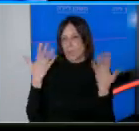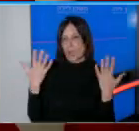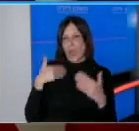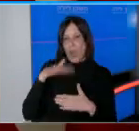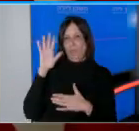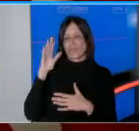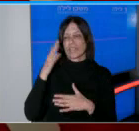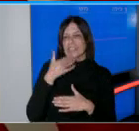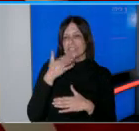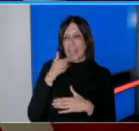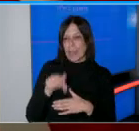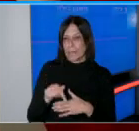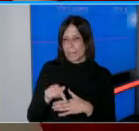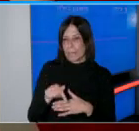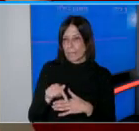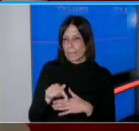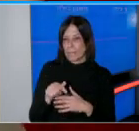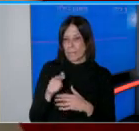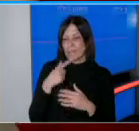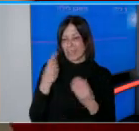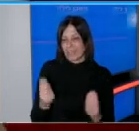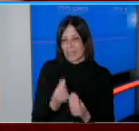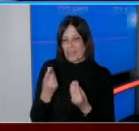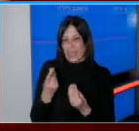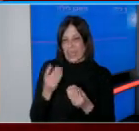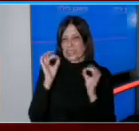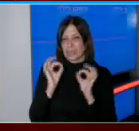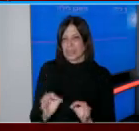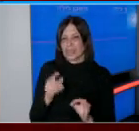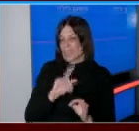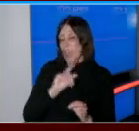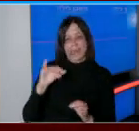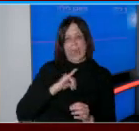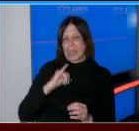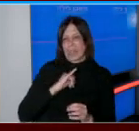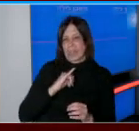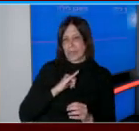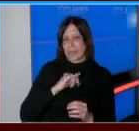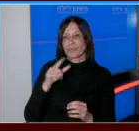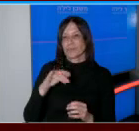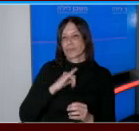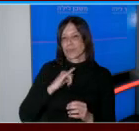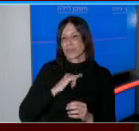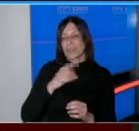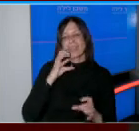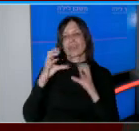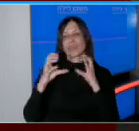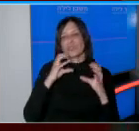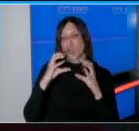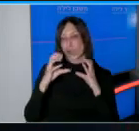רוב הישראלים, הפיגורה הספציפית הזאת לא מעניינת. אבל היא מעניינת